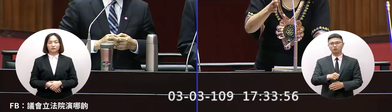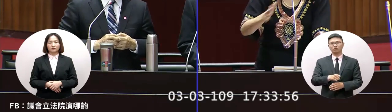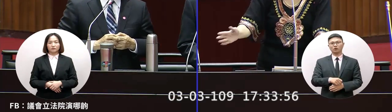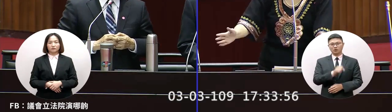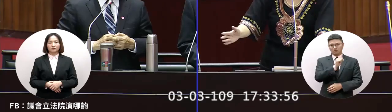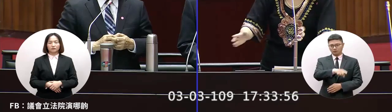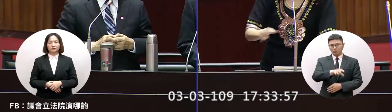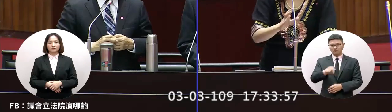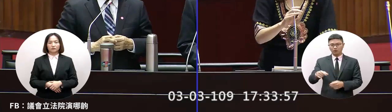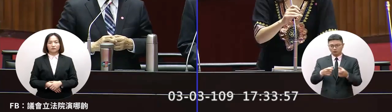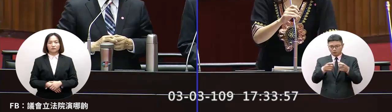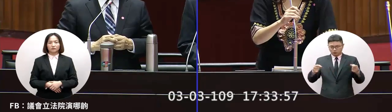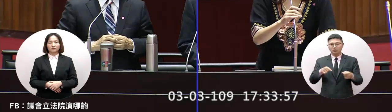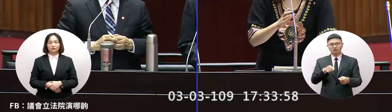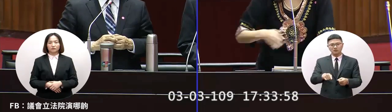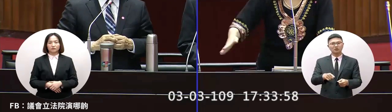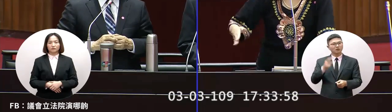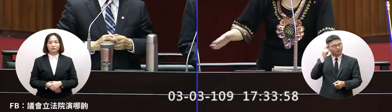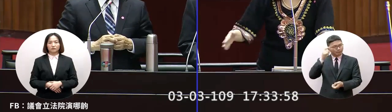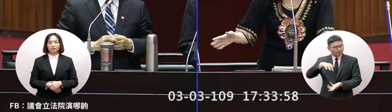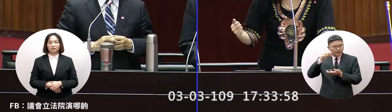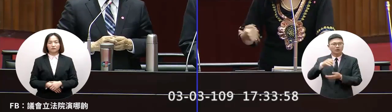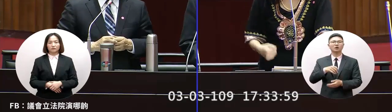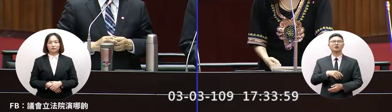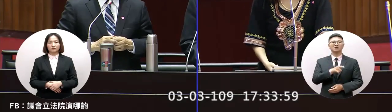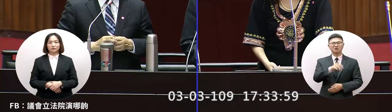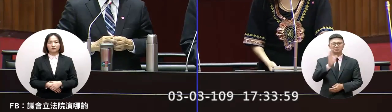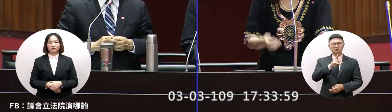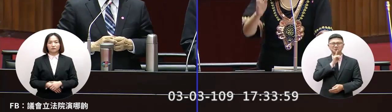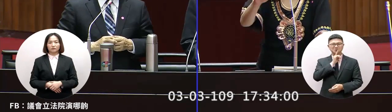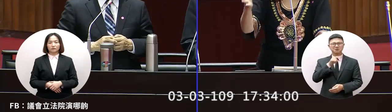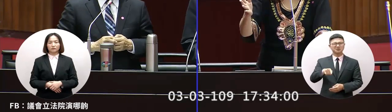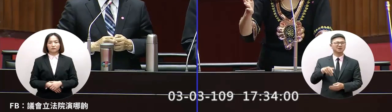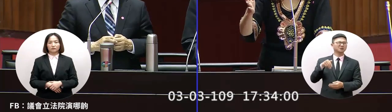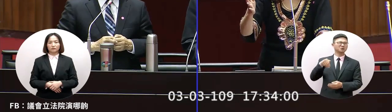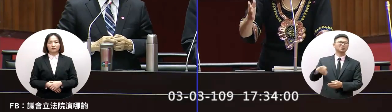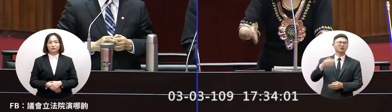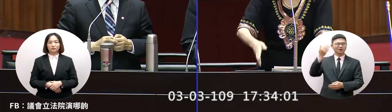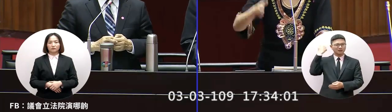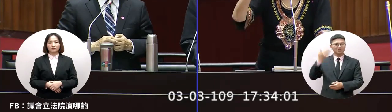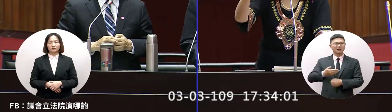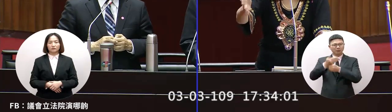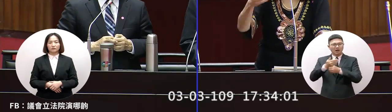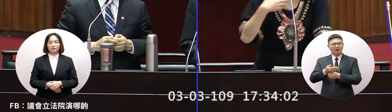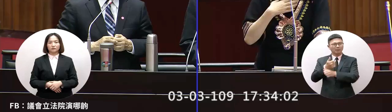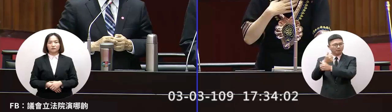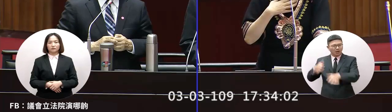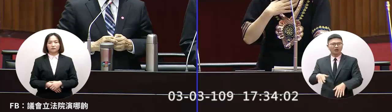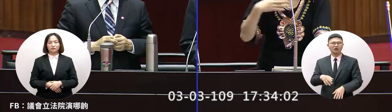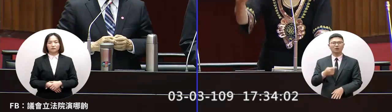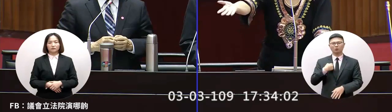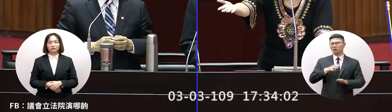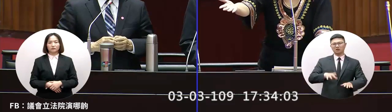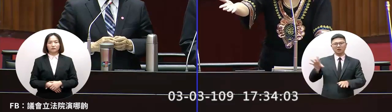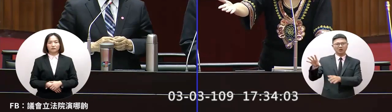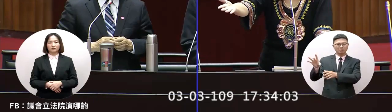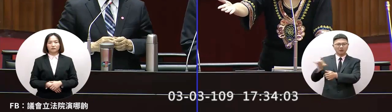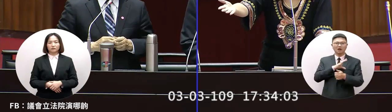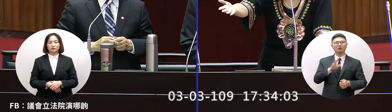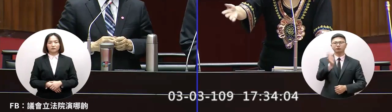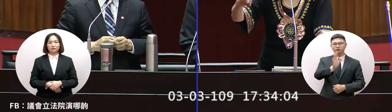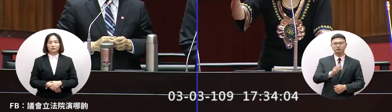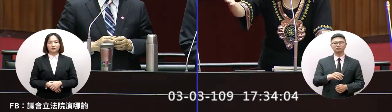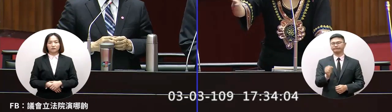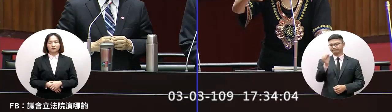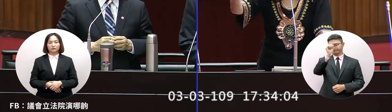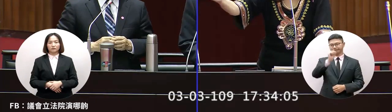准备，不要排斥他，不要说啊，因为黑心马英九责怪的不爱者，不要这么小气。那当年我刚讲过了，第一次没有经